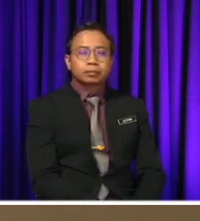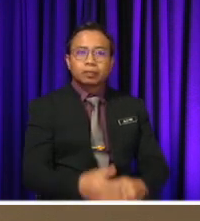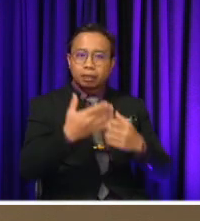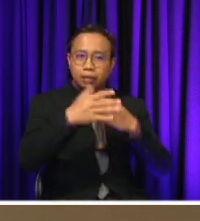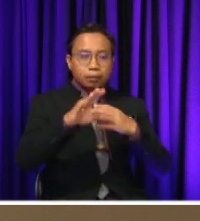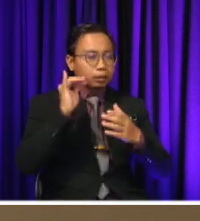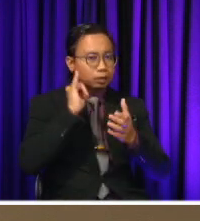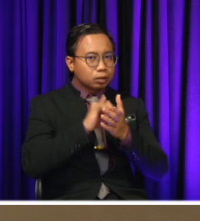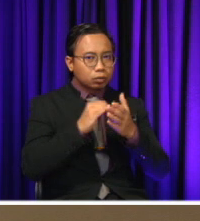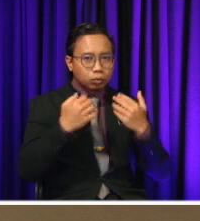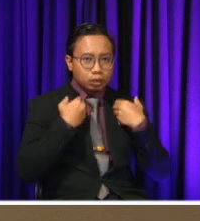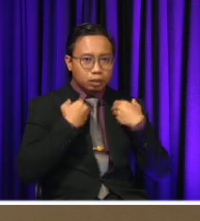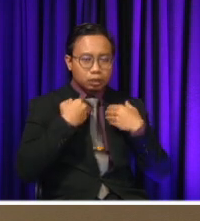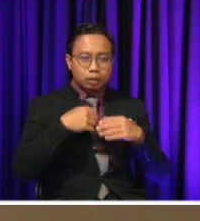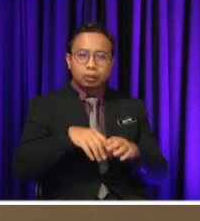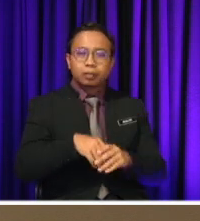pintu